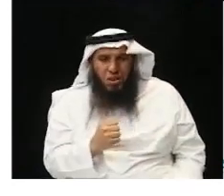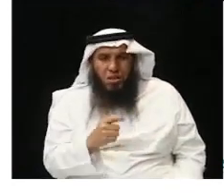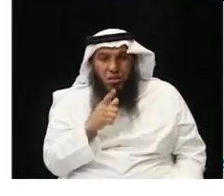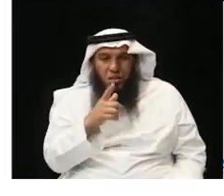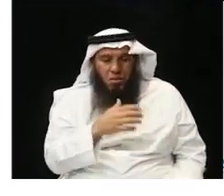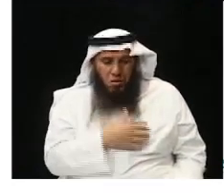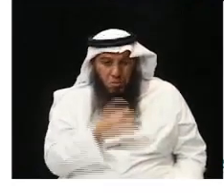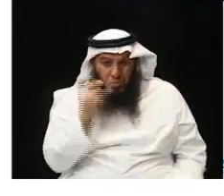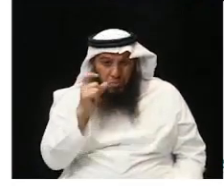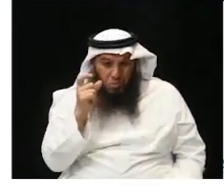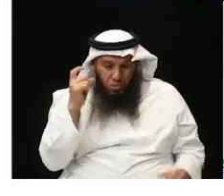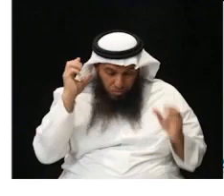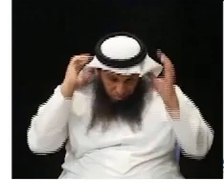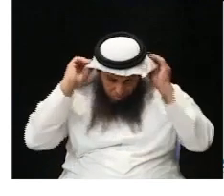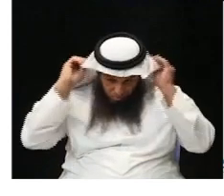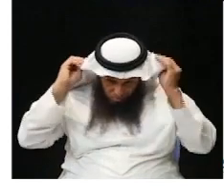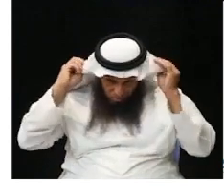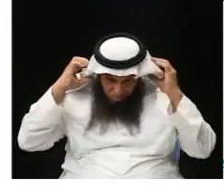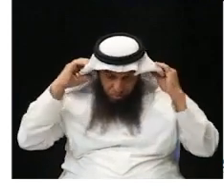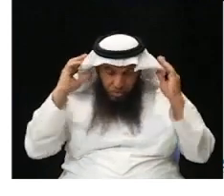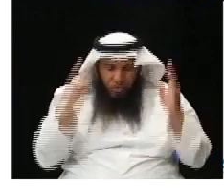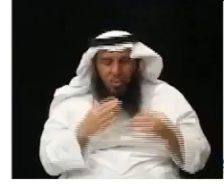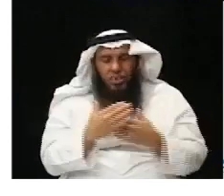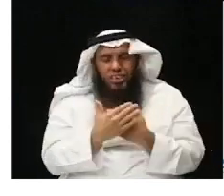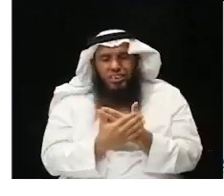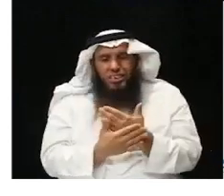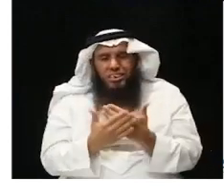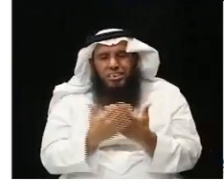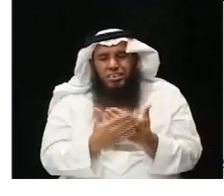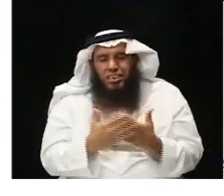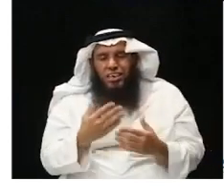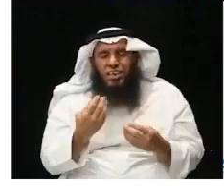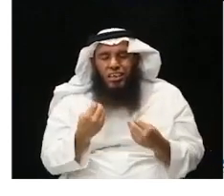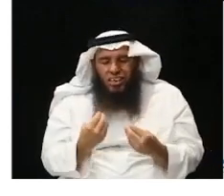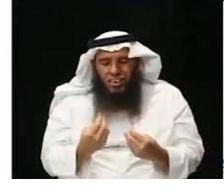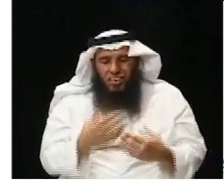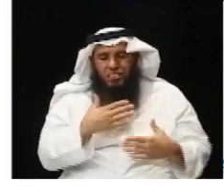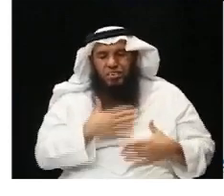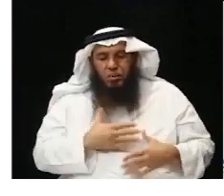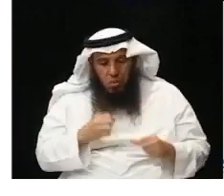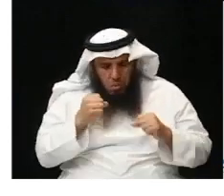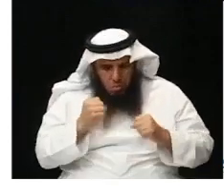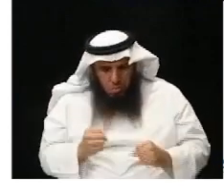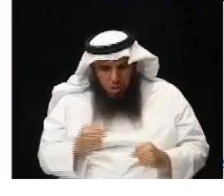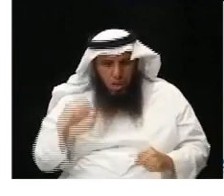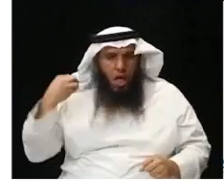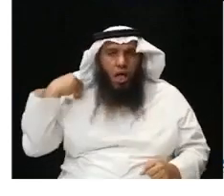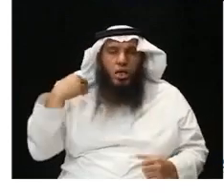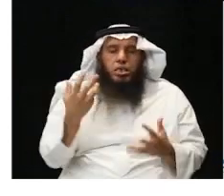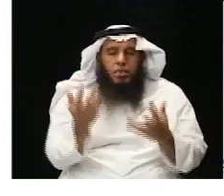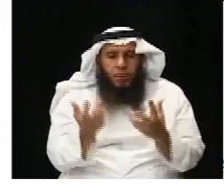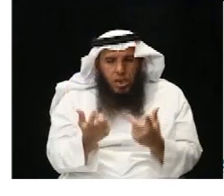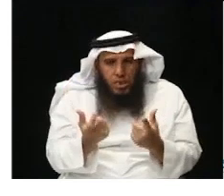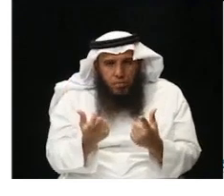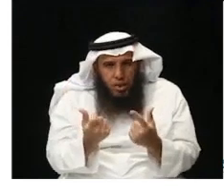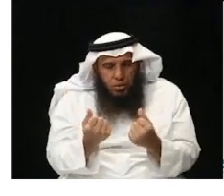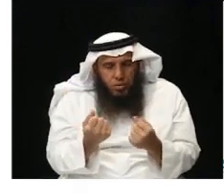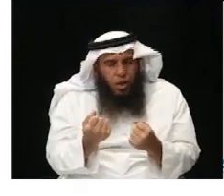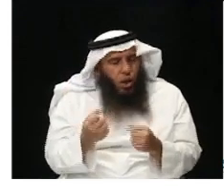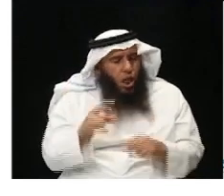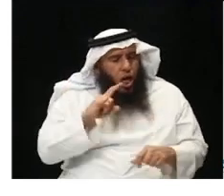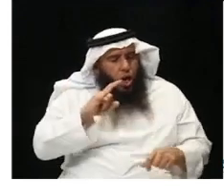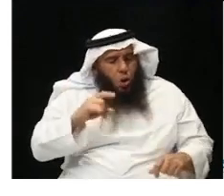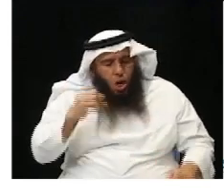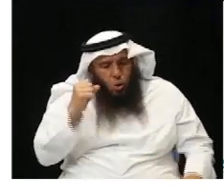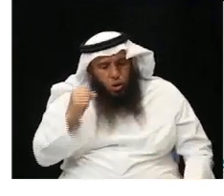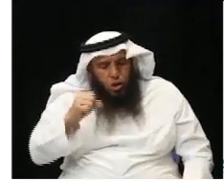في المسلم أن يصبر على البلاء ويحتسب الأجر ويثبت ويكثر من الاستغفار ولا حول ولا قوة